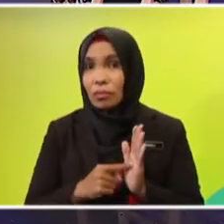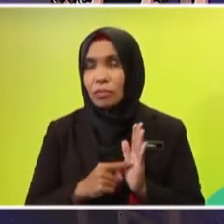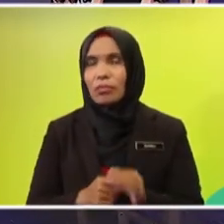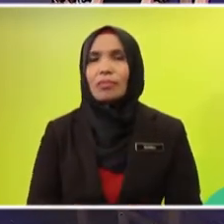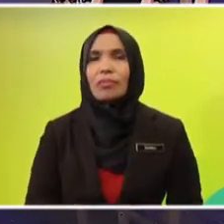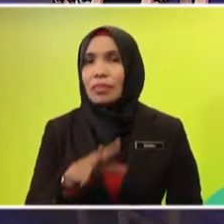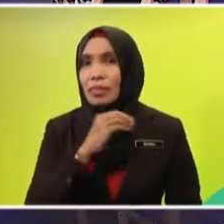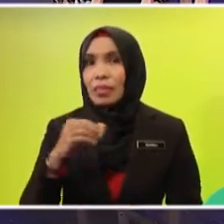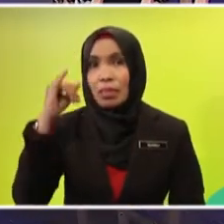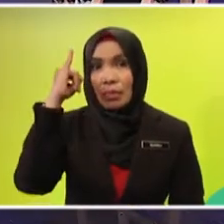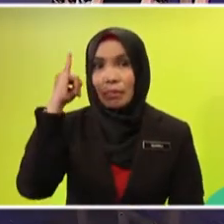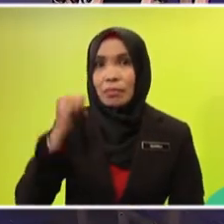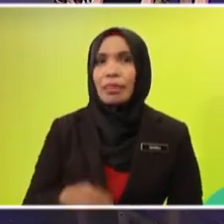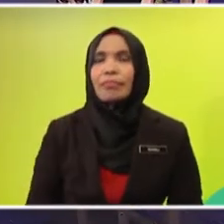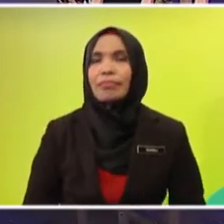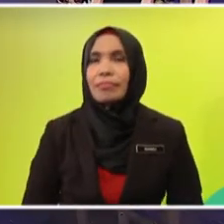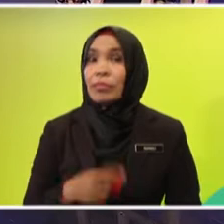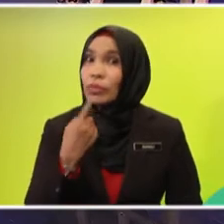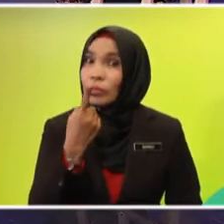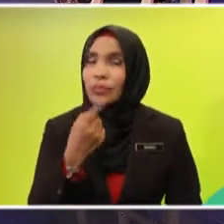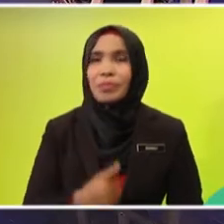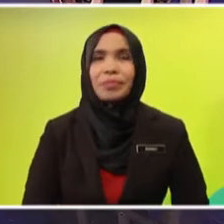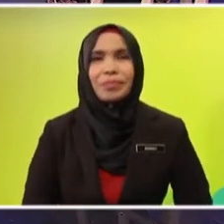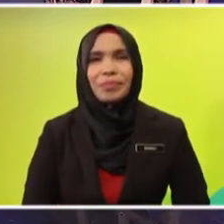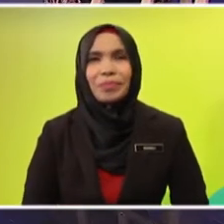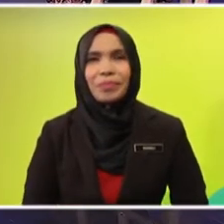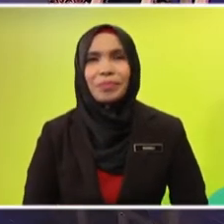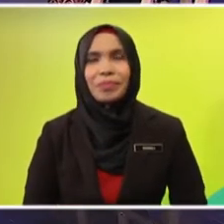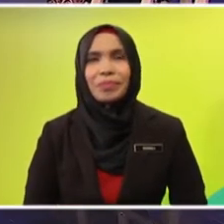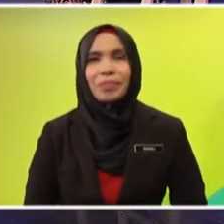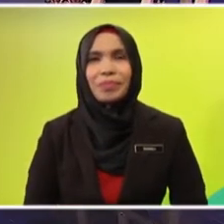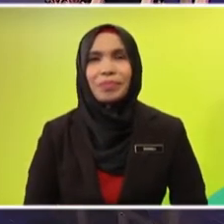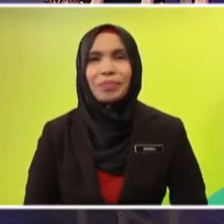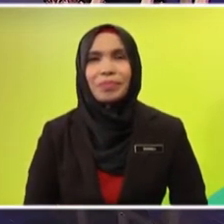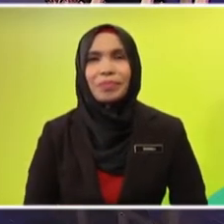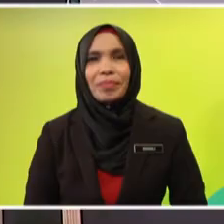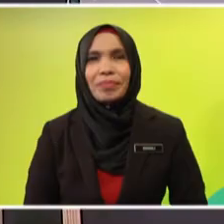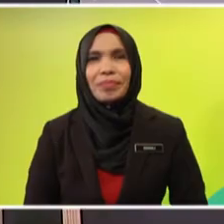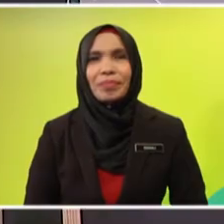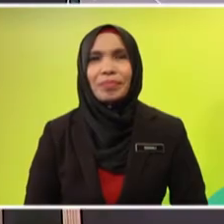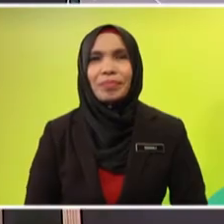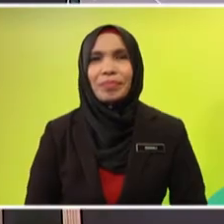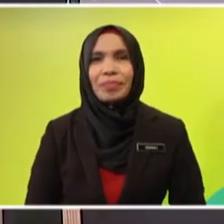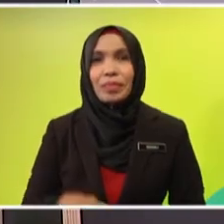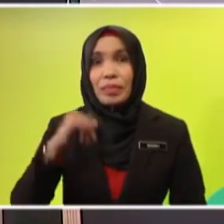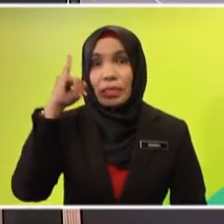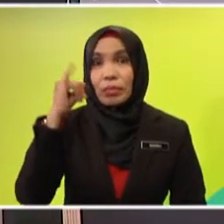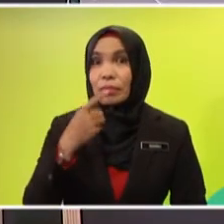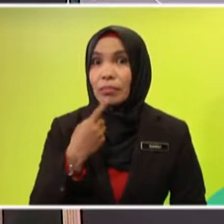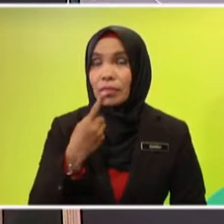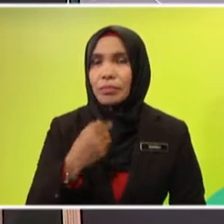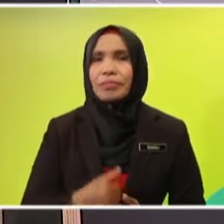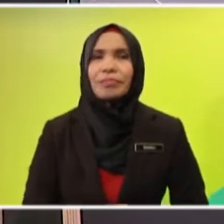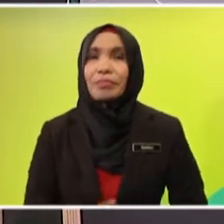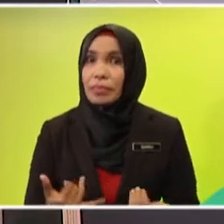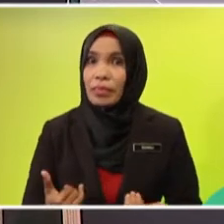yang ditunjuk boleh ada masalah bye Grace kutunjukkan nombor daniva sebut Karena itu adalah